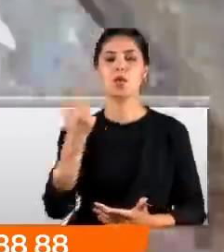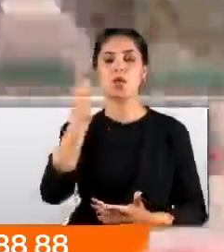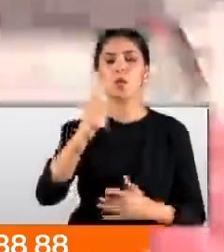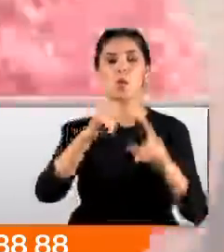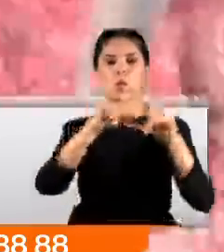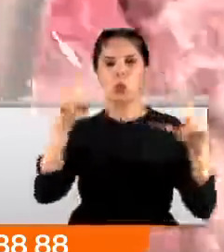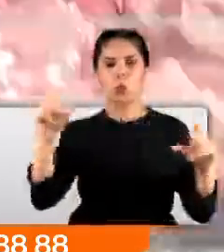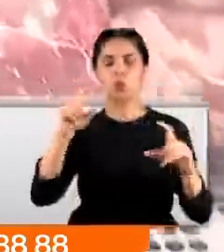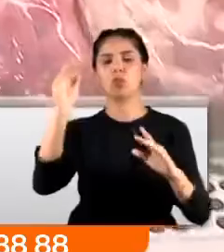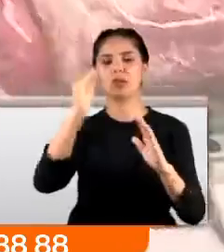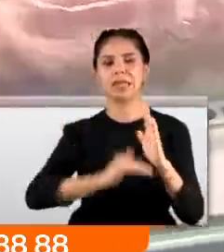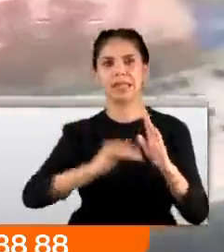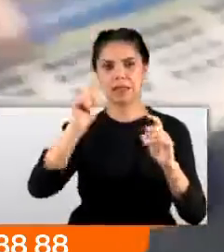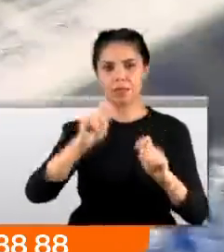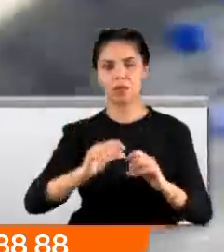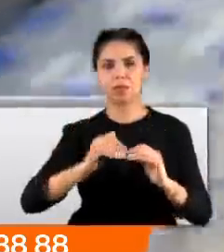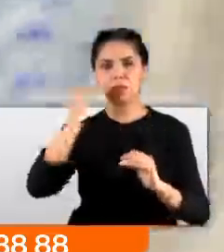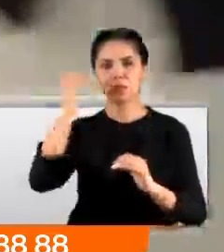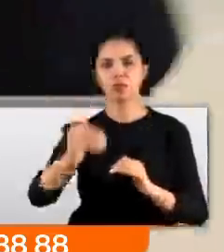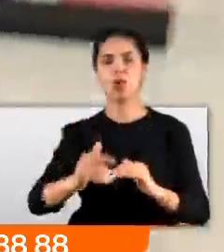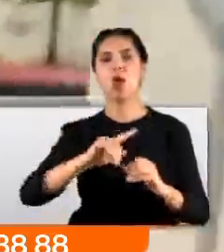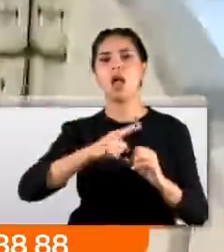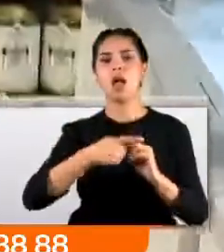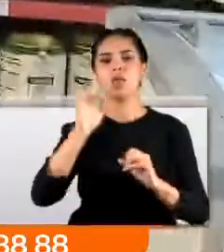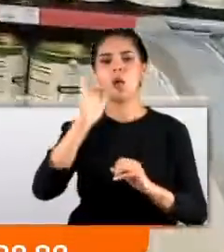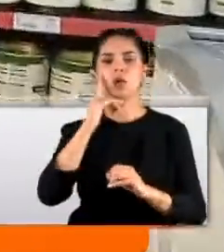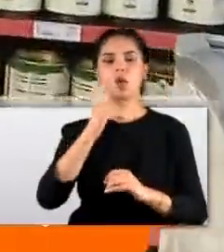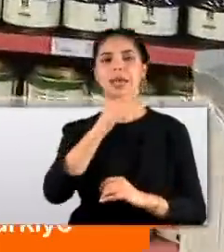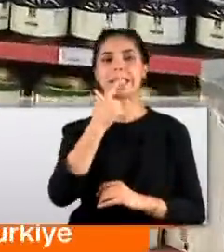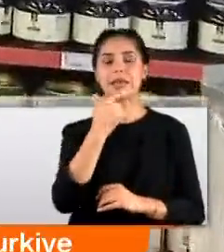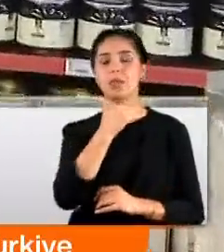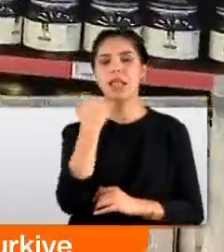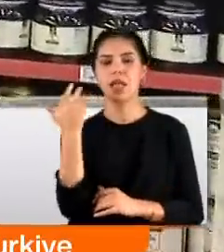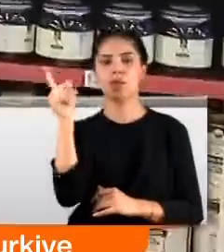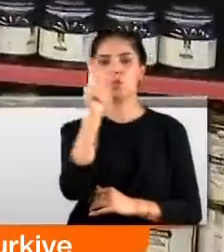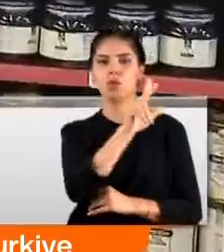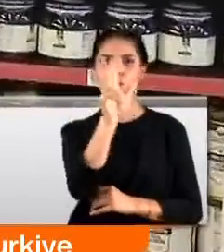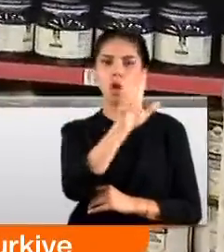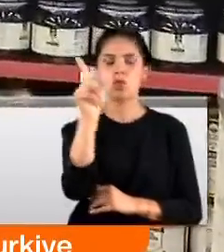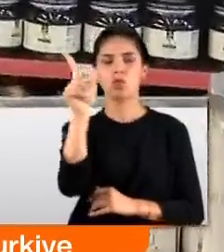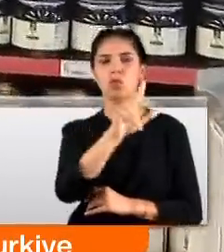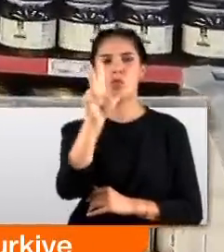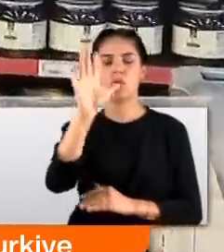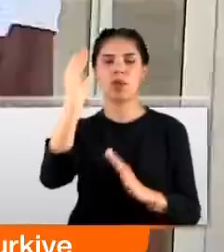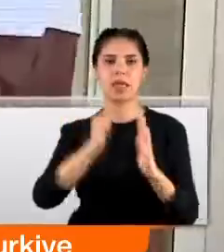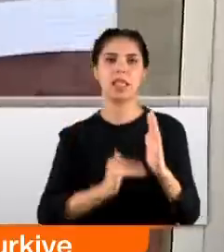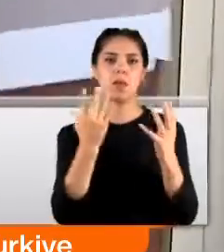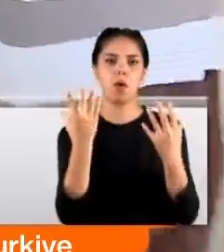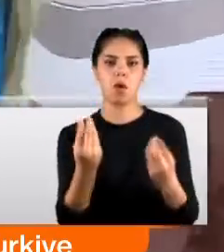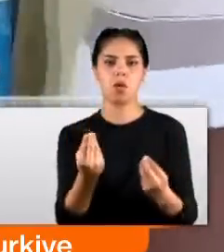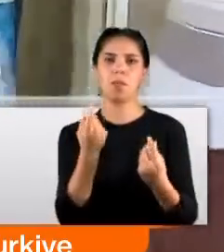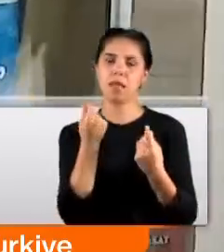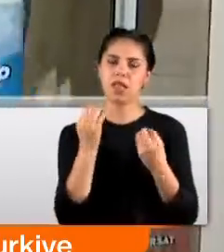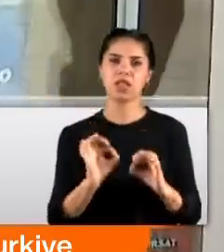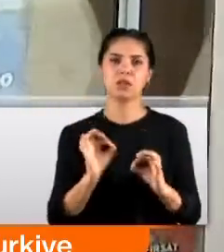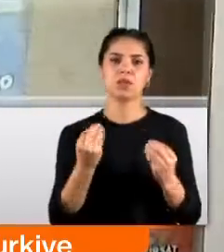tedariğini tamamlar tamamlamaz hafta ortasından itibaren kırmızı ete de %30-35 oranında bir indirim gelecek. Fiyatlar